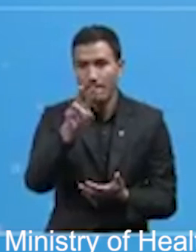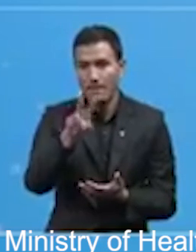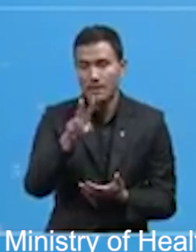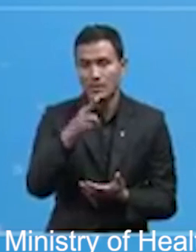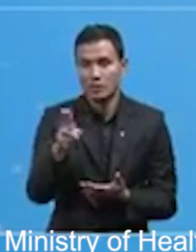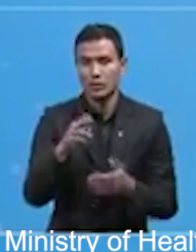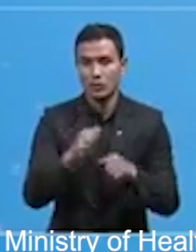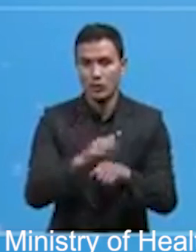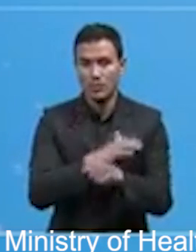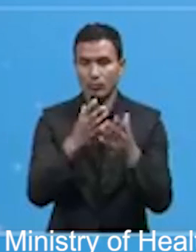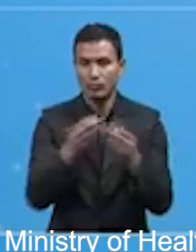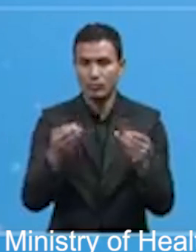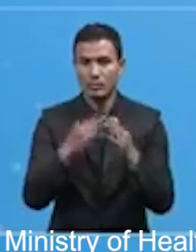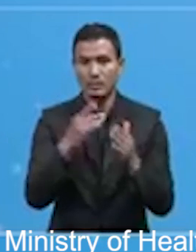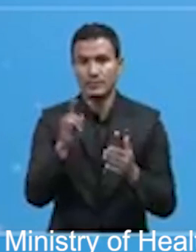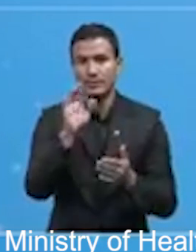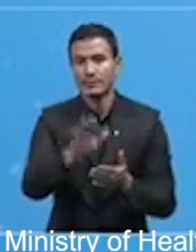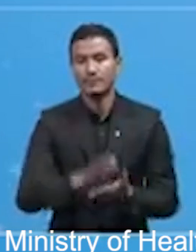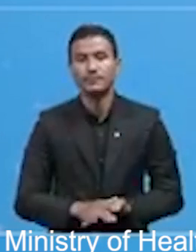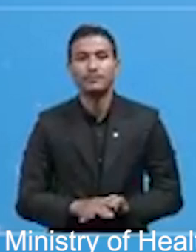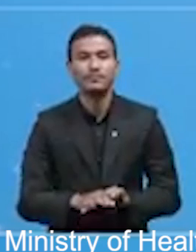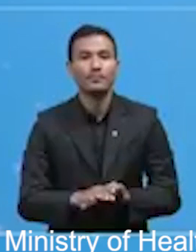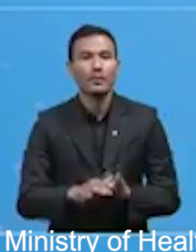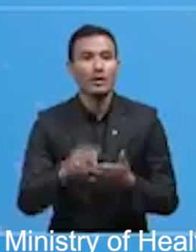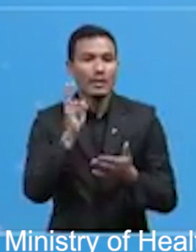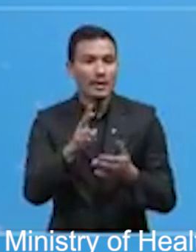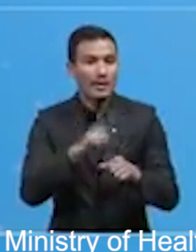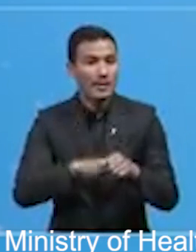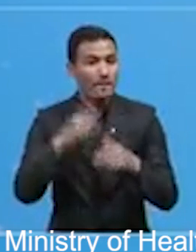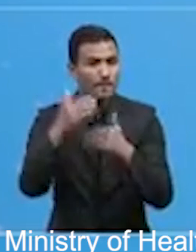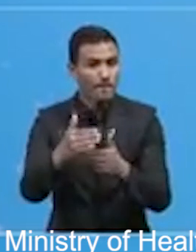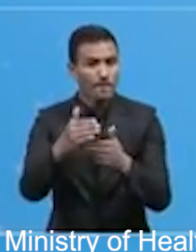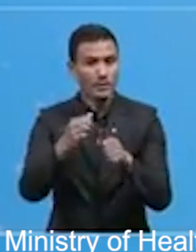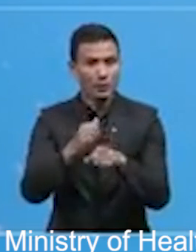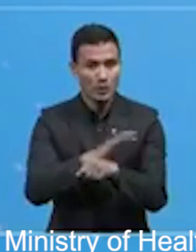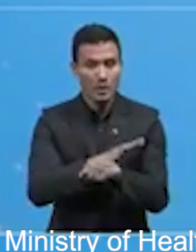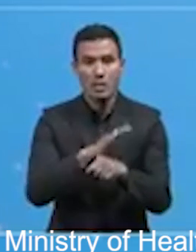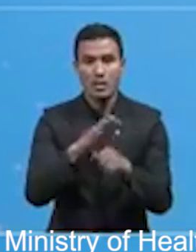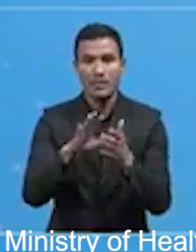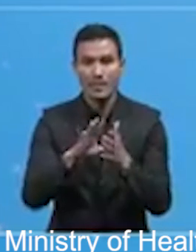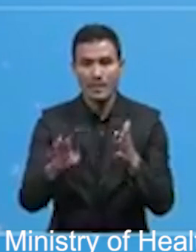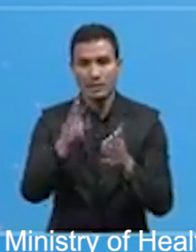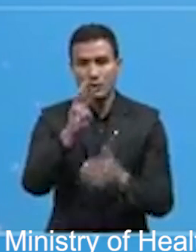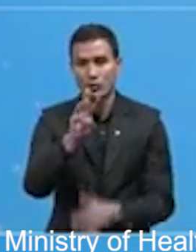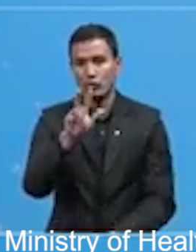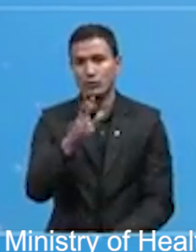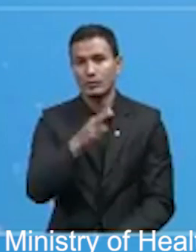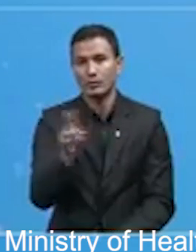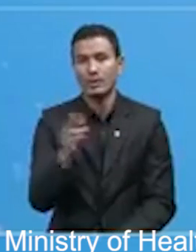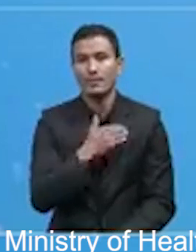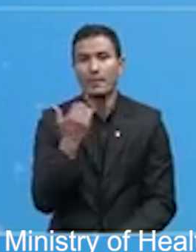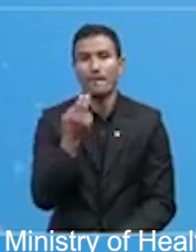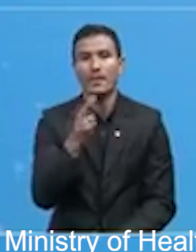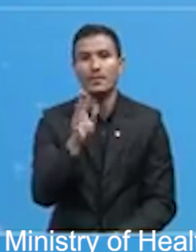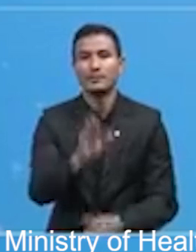3,182 जना संक्रमण मुक्त भई डिस्चार्ज हुनुभएको छ। तर सोही अवधिमा संक्रमणका कारण 38 जनाको